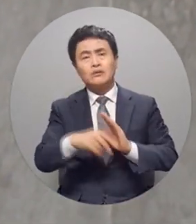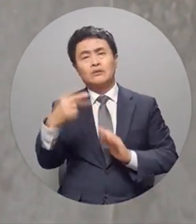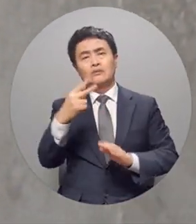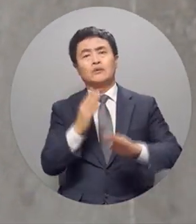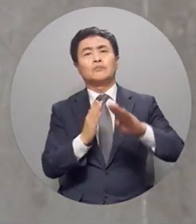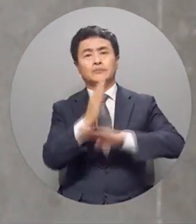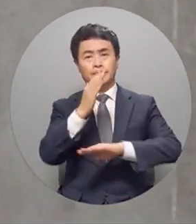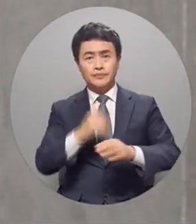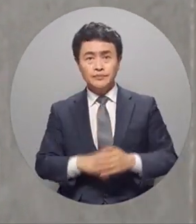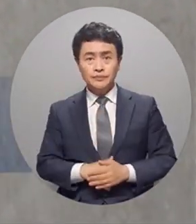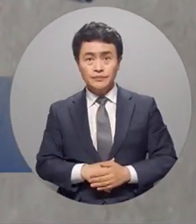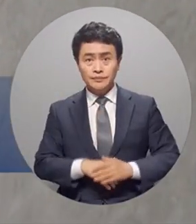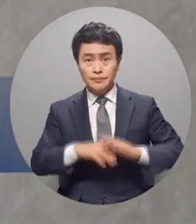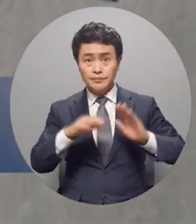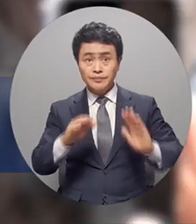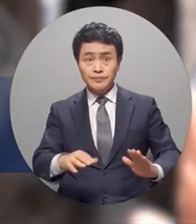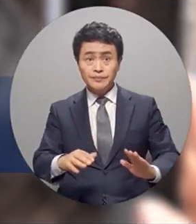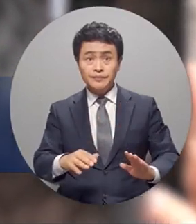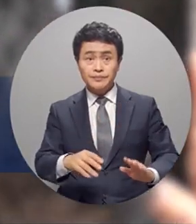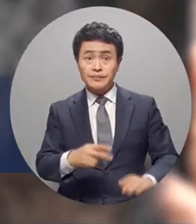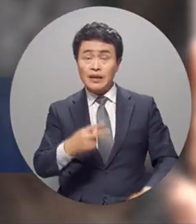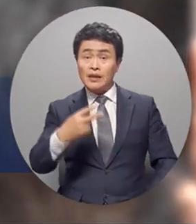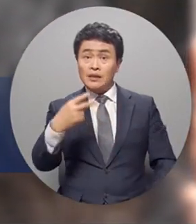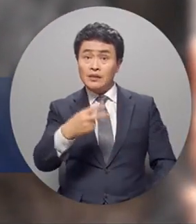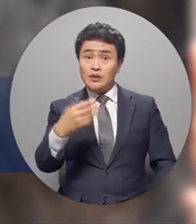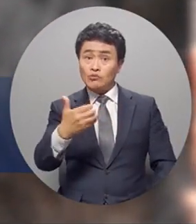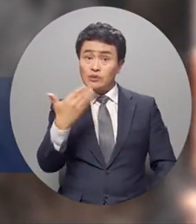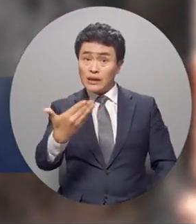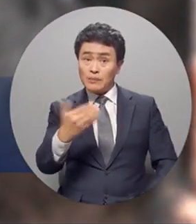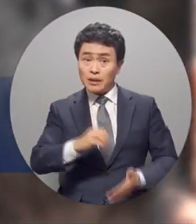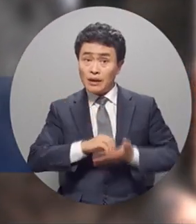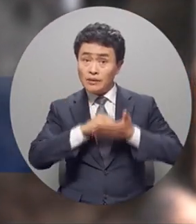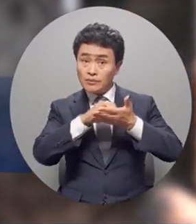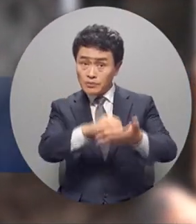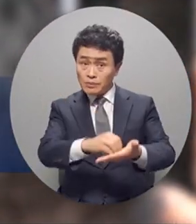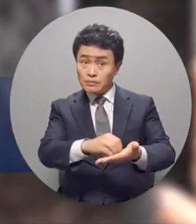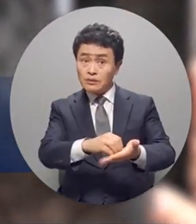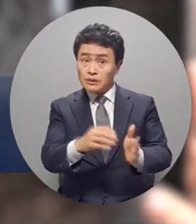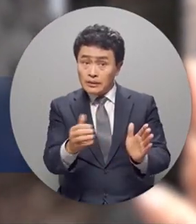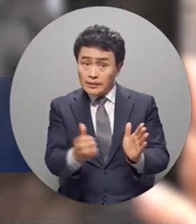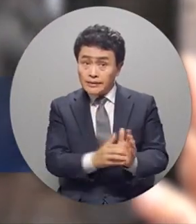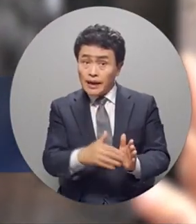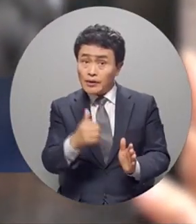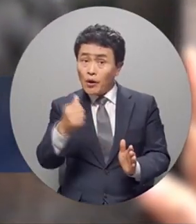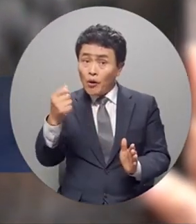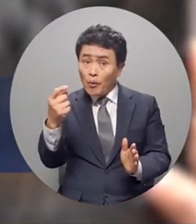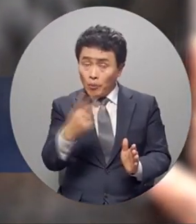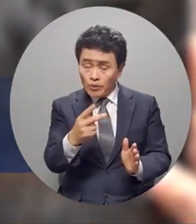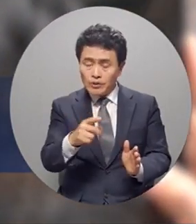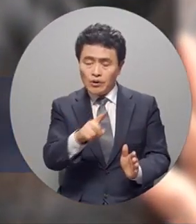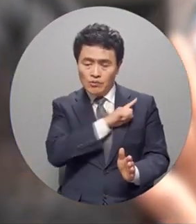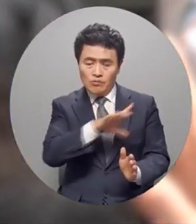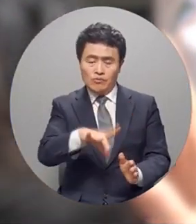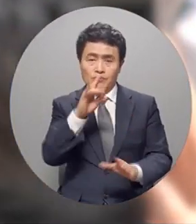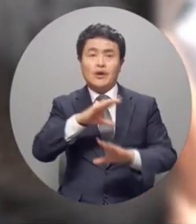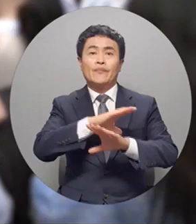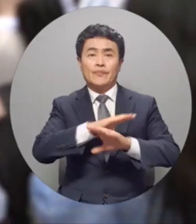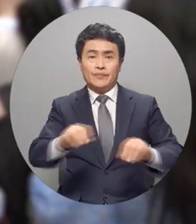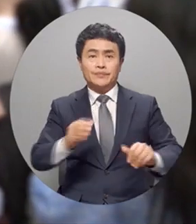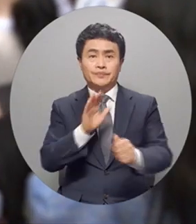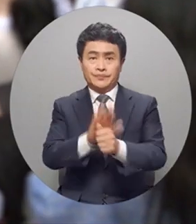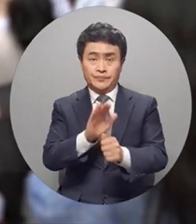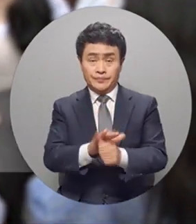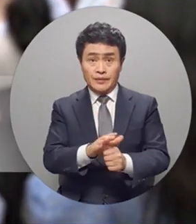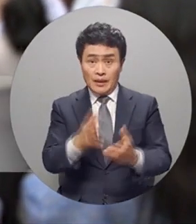넘었습니다. 지금 2094번까지 접수받으신 분은 그 번호대로 우선 처리를 할 겁니다.